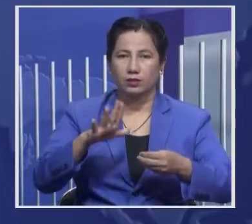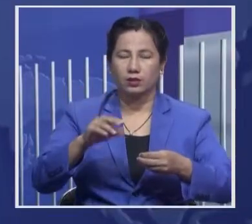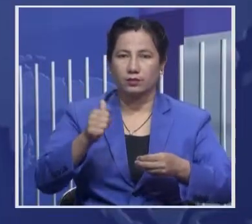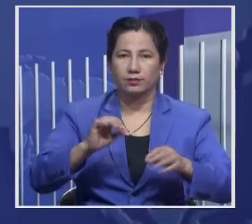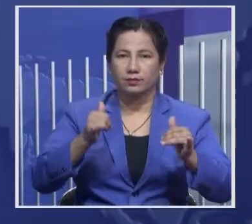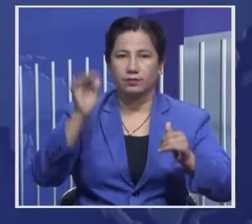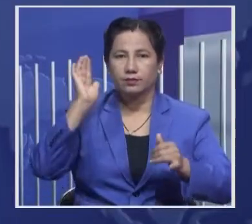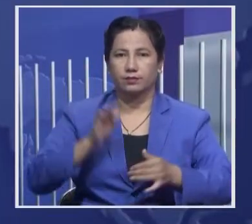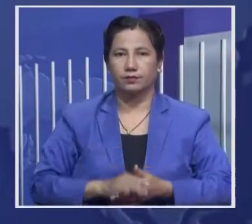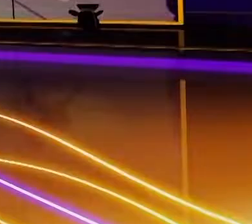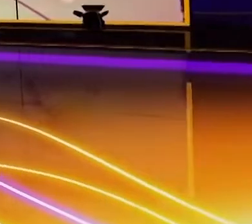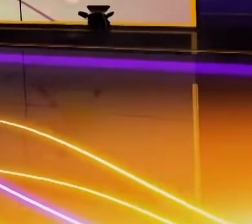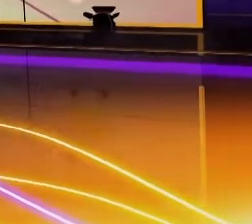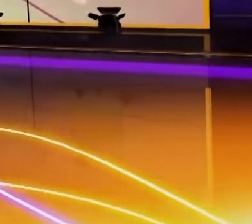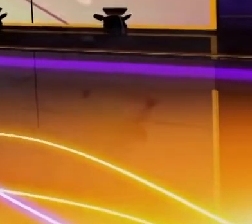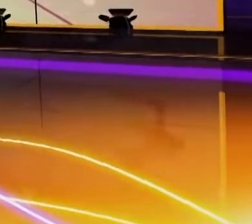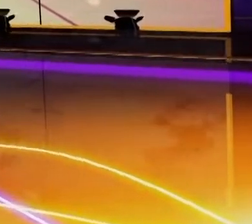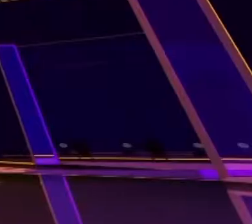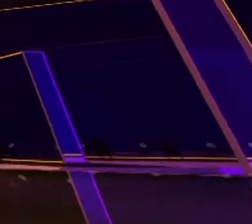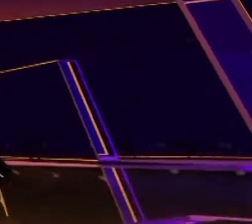खेलकुद समाचार।